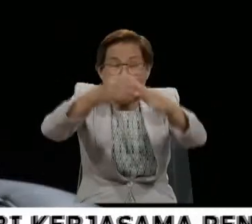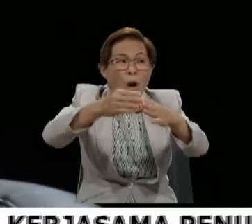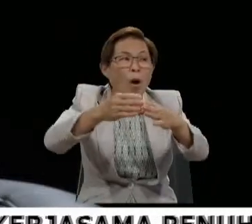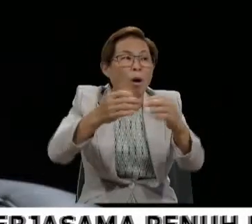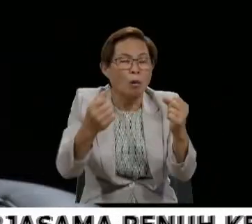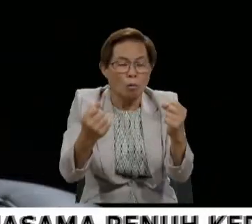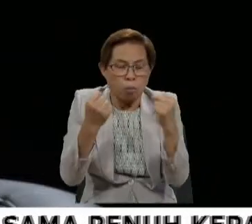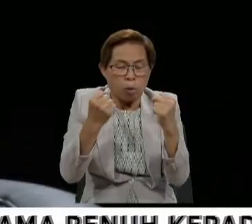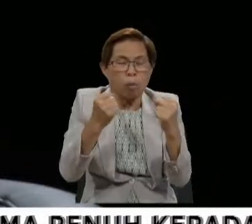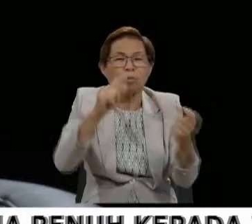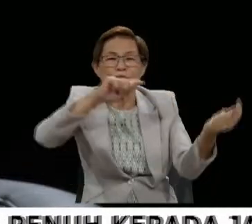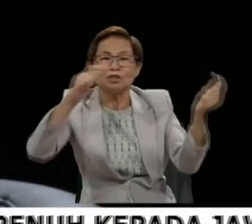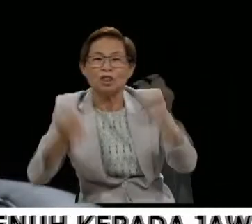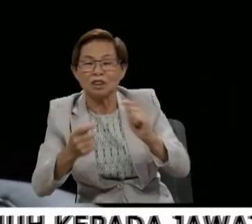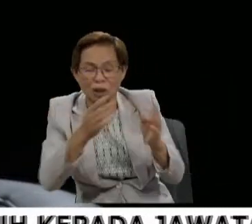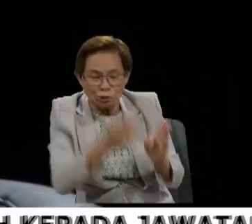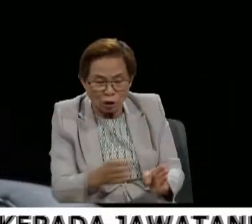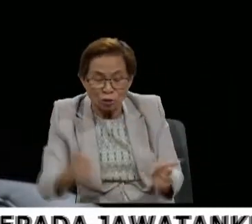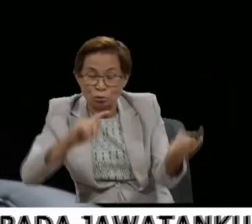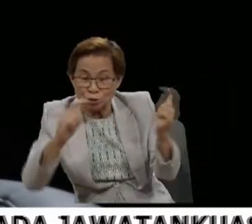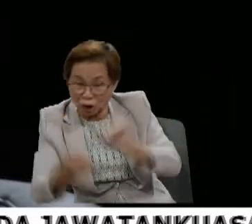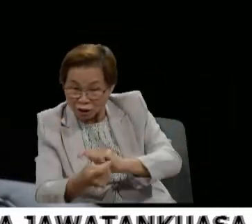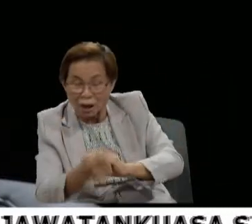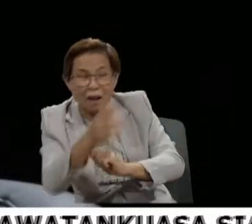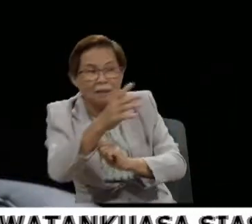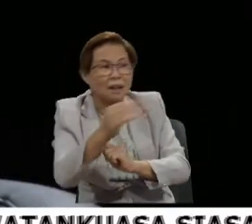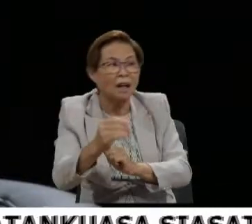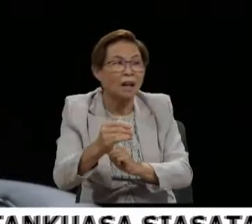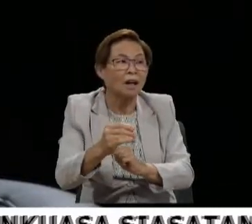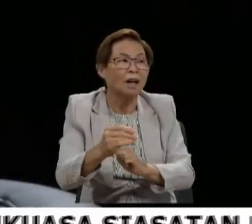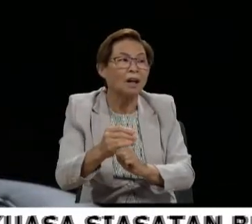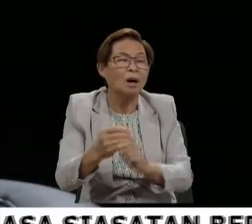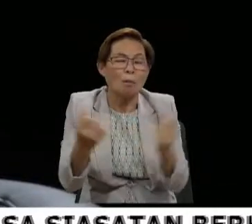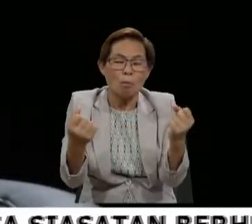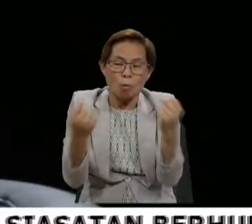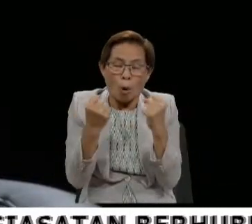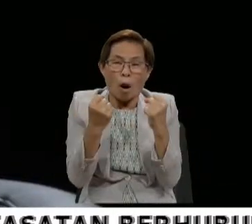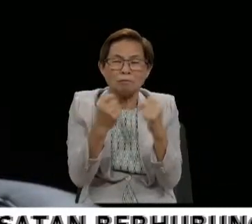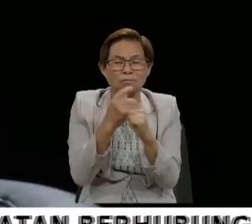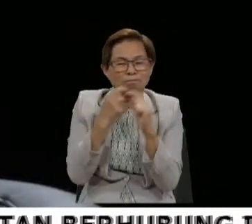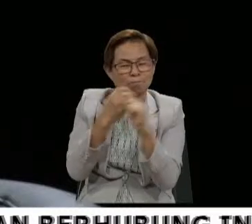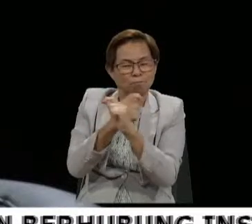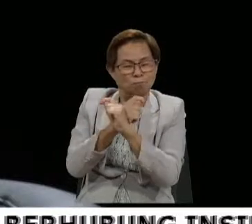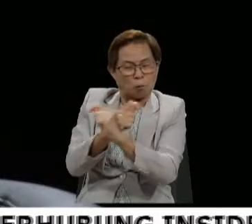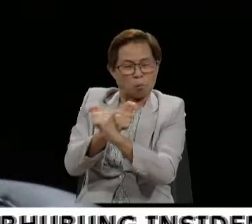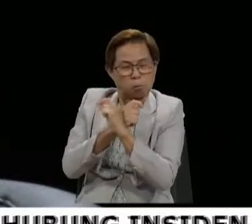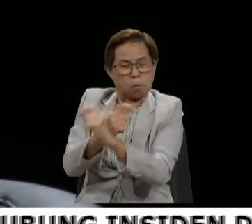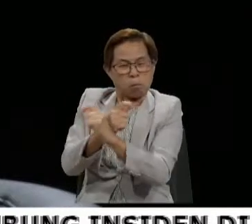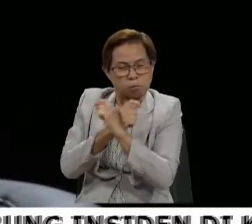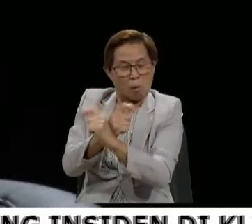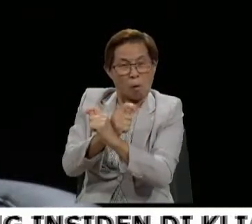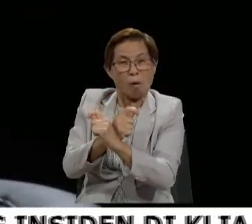ataupun struktur reform dan juga apa memperkukuhkan daya tahan negara ataupun resilien so kalau dalam bahasa